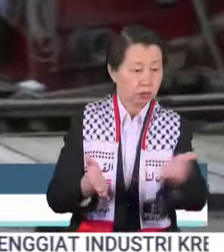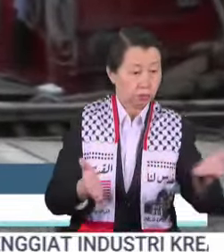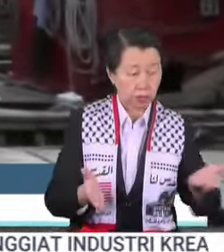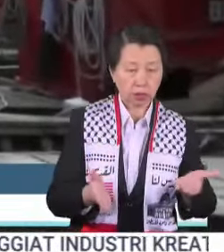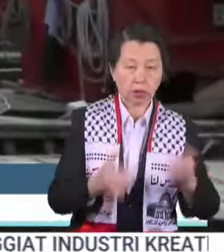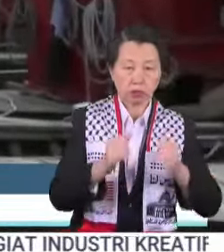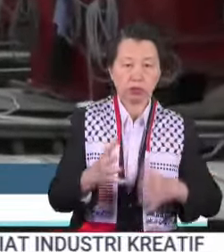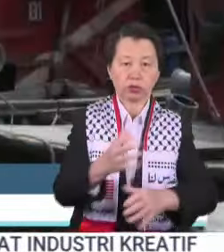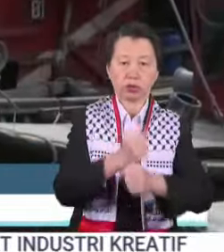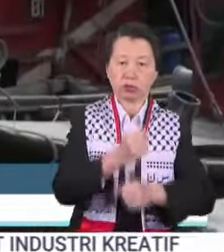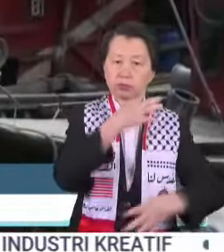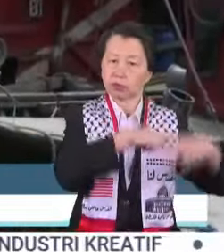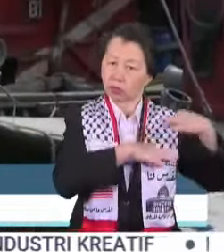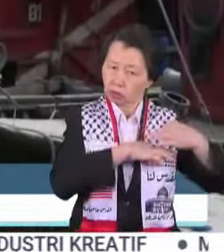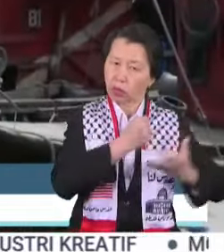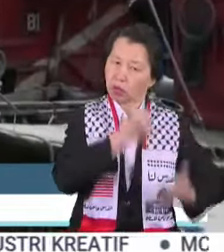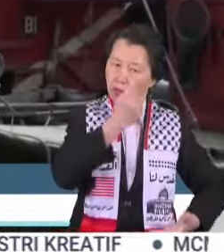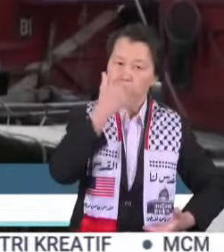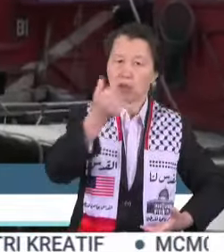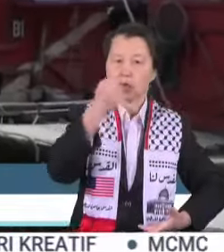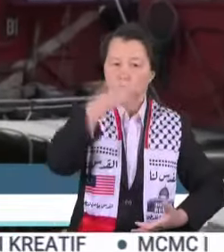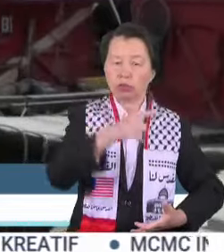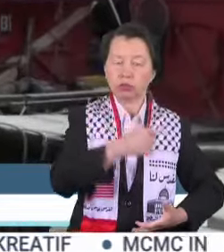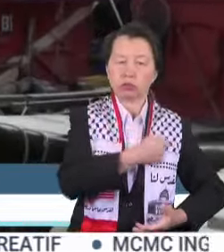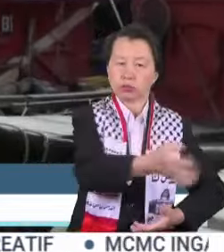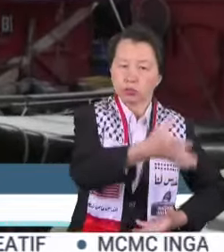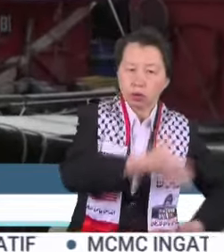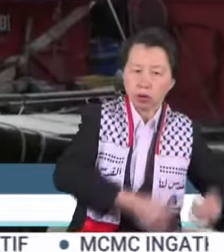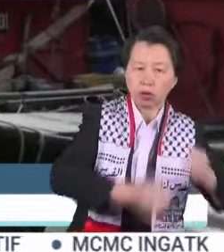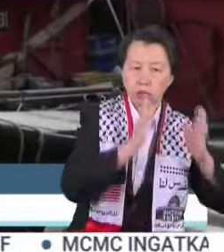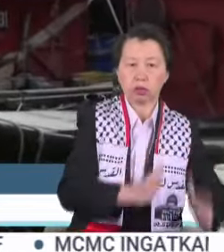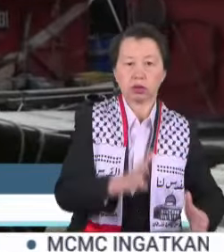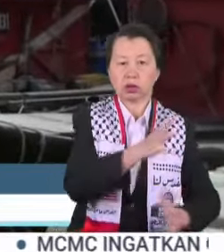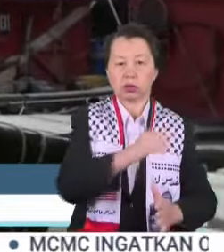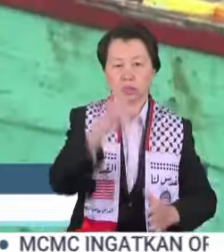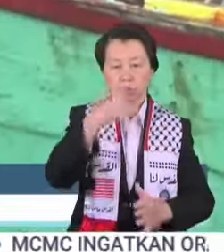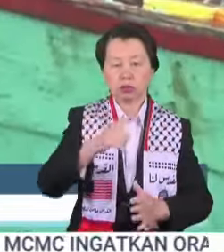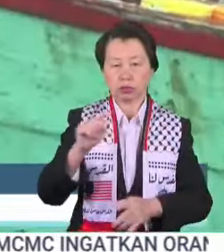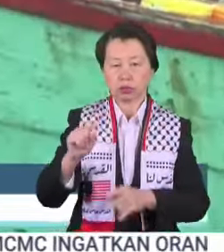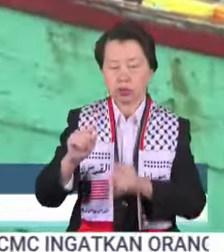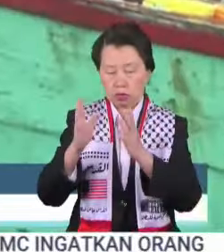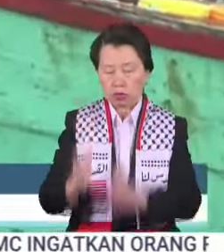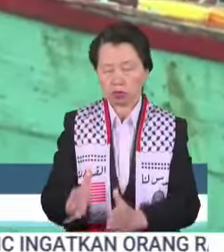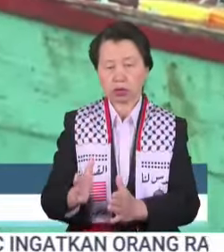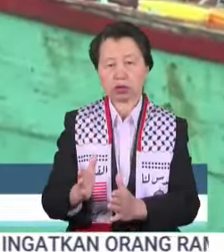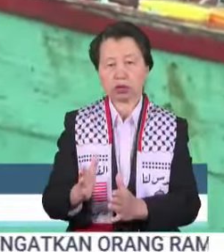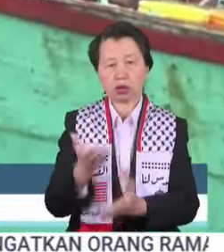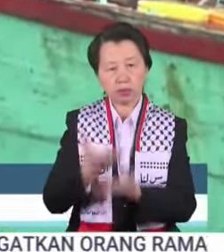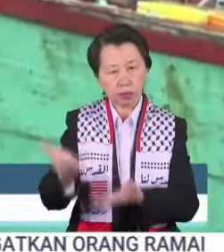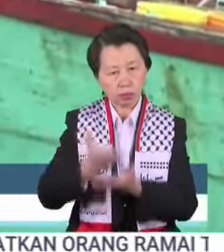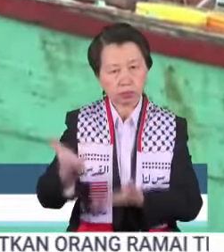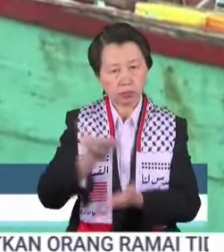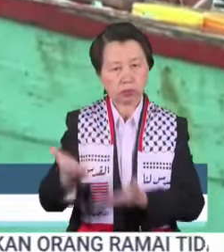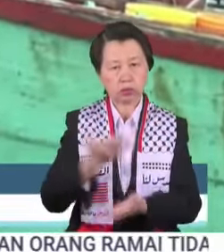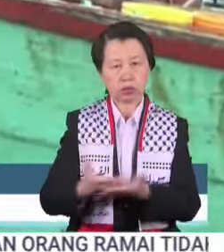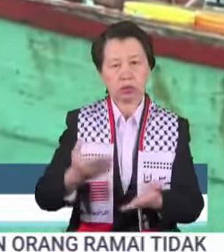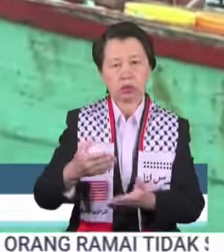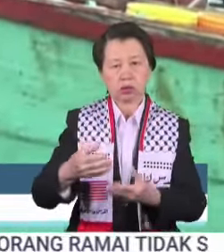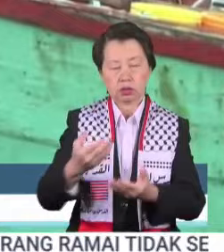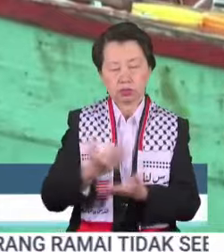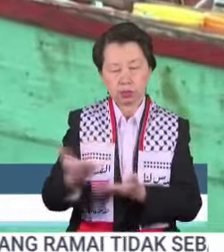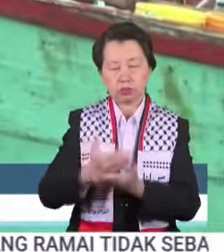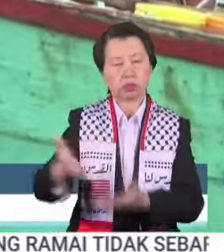memberi pulangan yang lebih baik lah kepada nelayan itu sendiri dan juga kepada pengguna-pengguna yang dapat menikmati harga